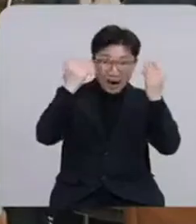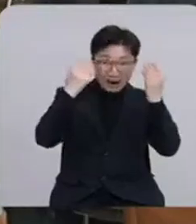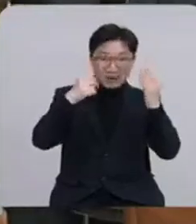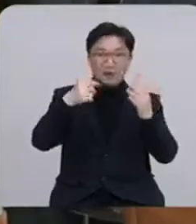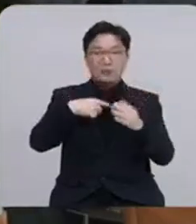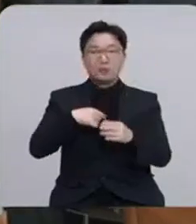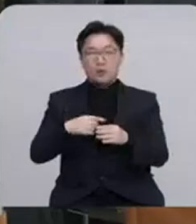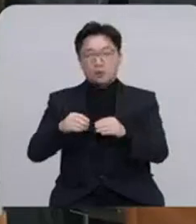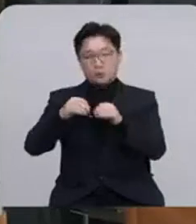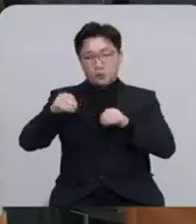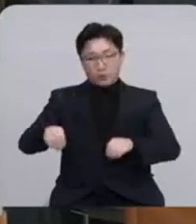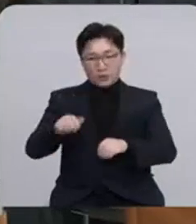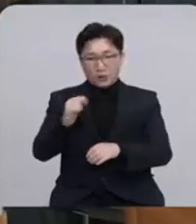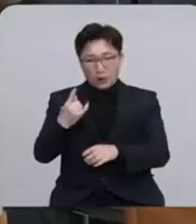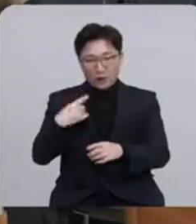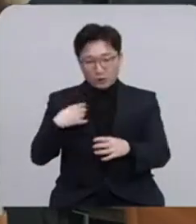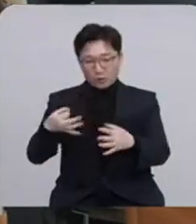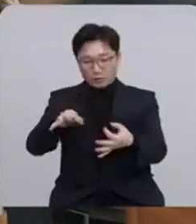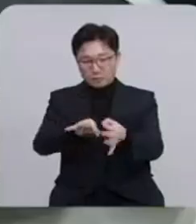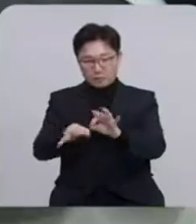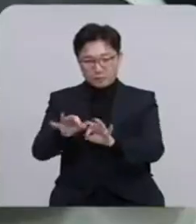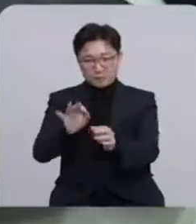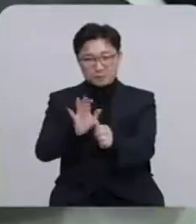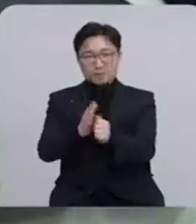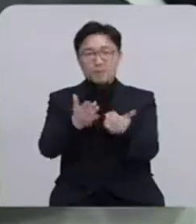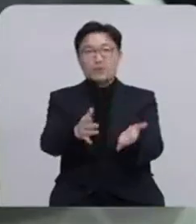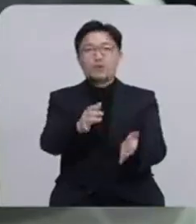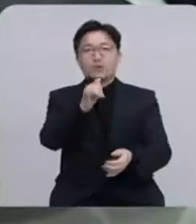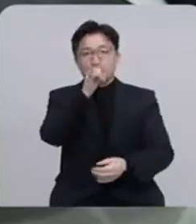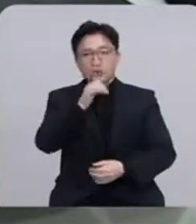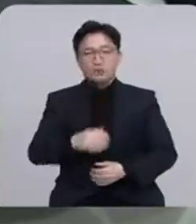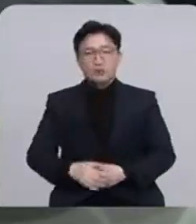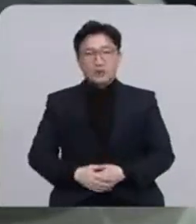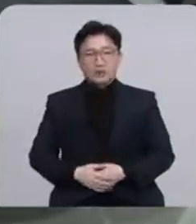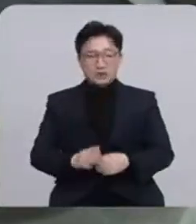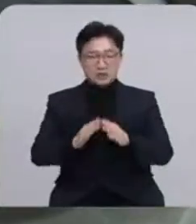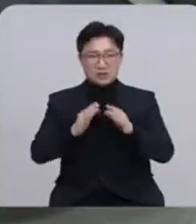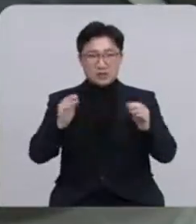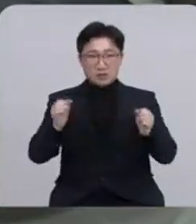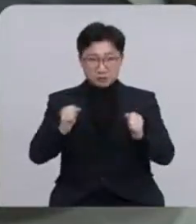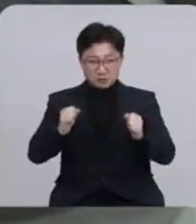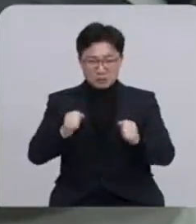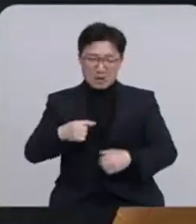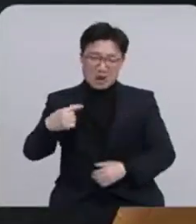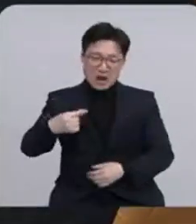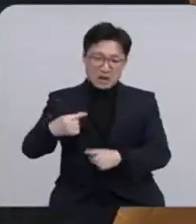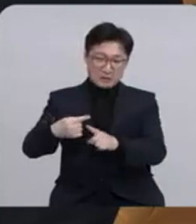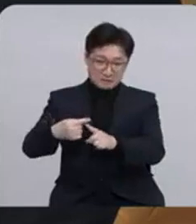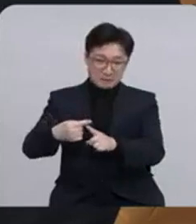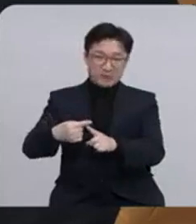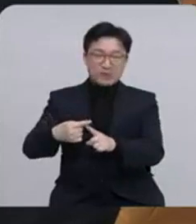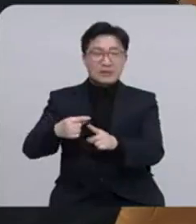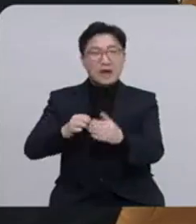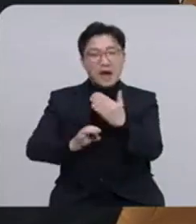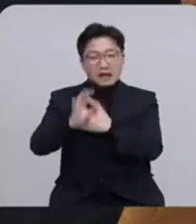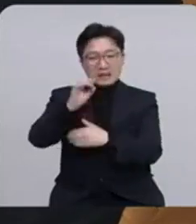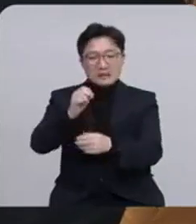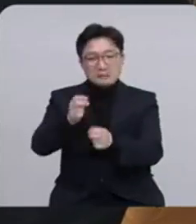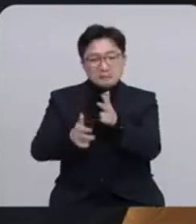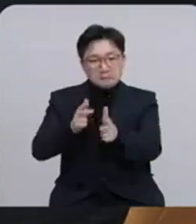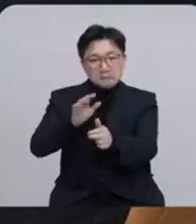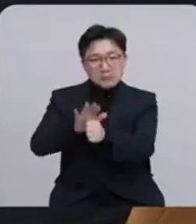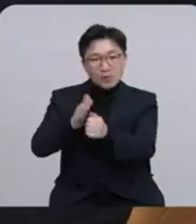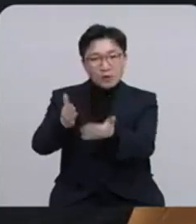부담해 가능한 일입니다. 최근 전라북도가 1,000원의 아침밥 사업을 전북 모든 대학으로 확대하겠다며